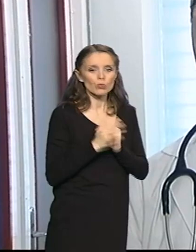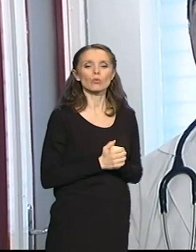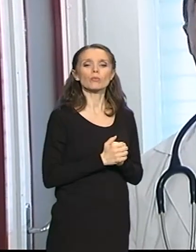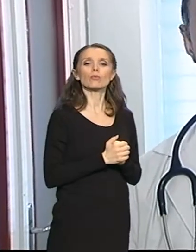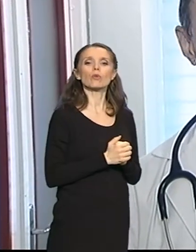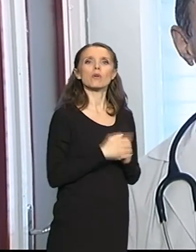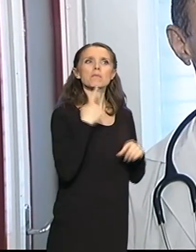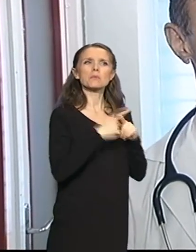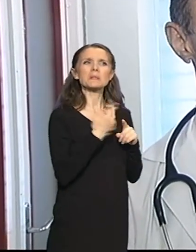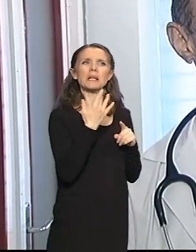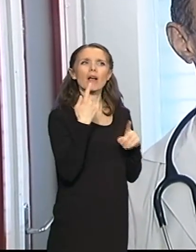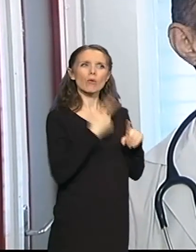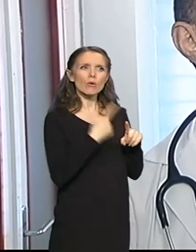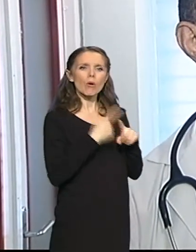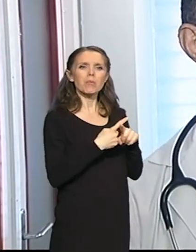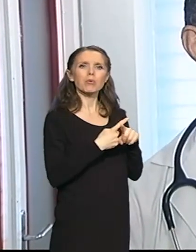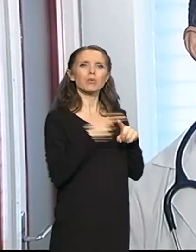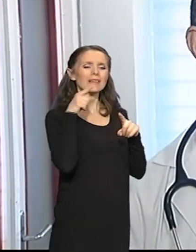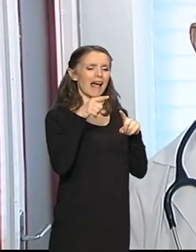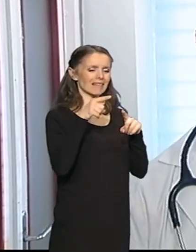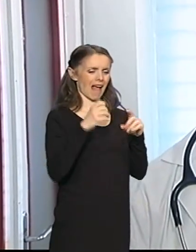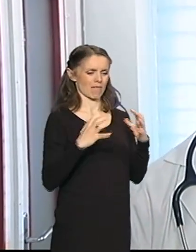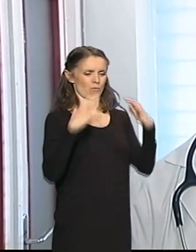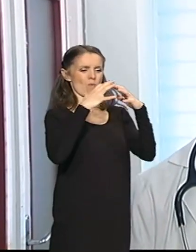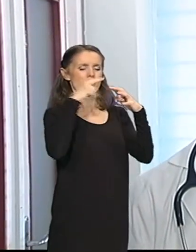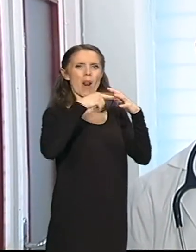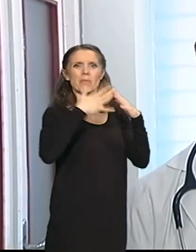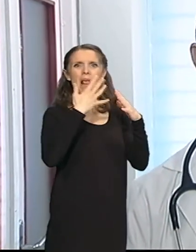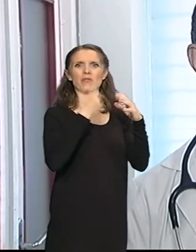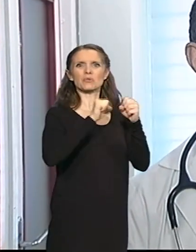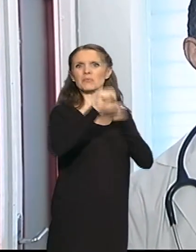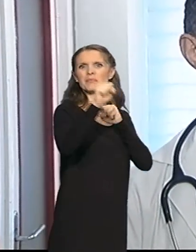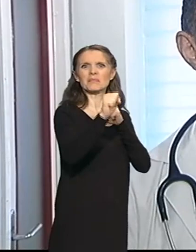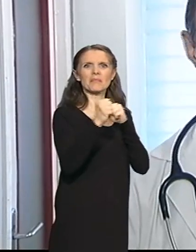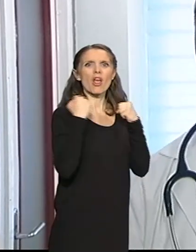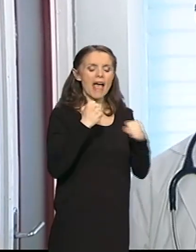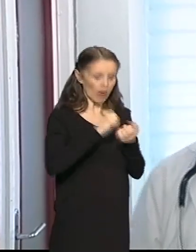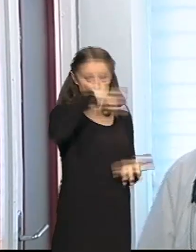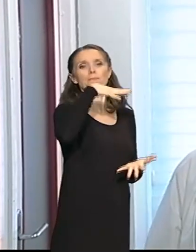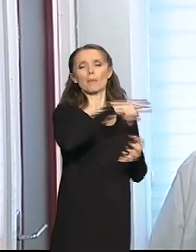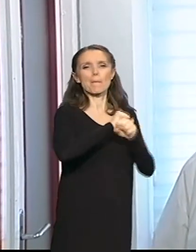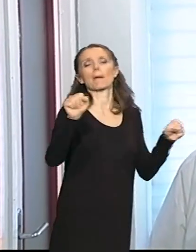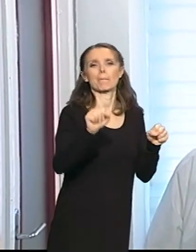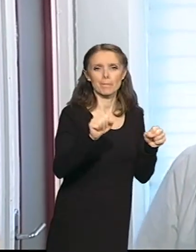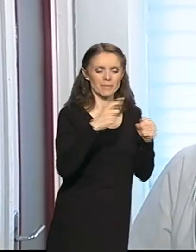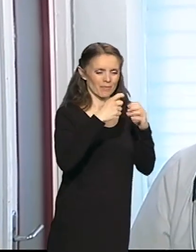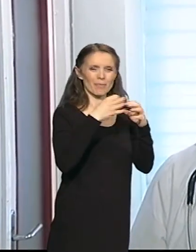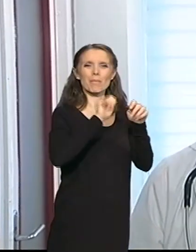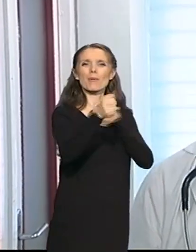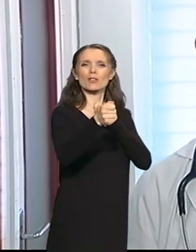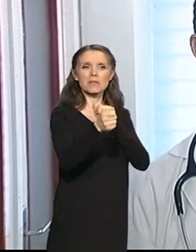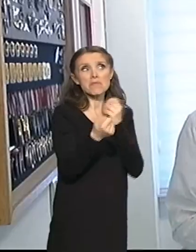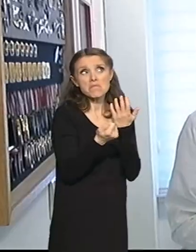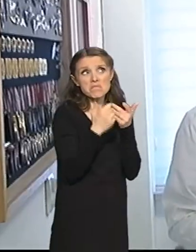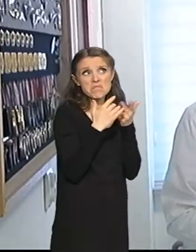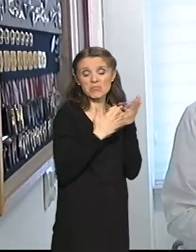Imao sam nekoliko puta da se kupola pokidala, jer bila nešto, bilo je prejako otvaranje ili tako nešto. Eto,